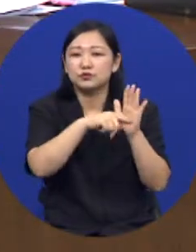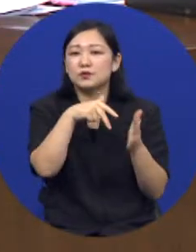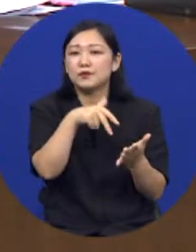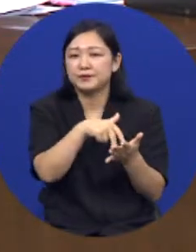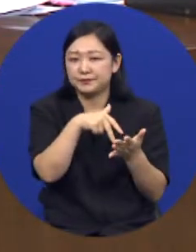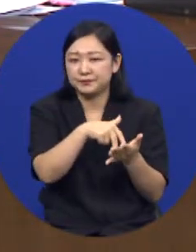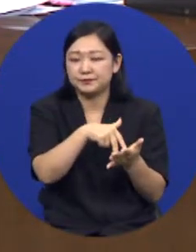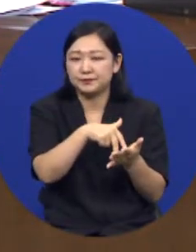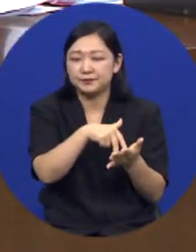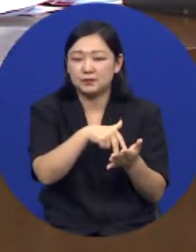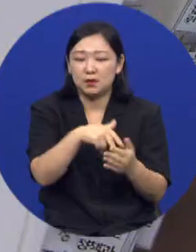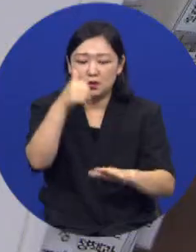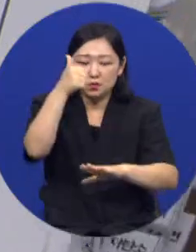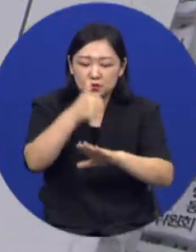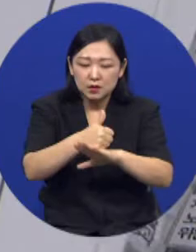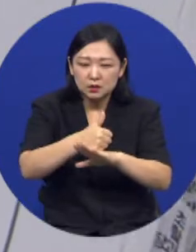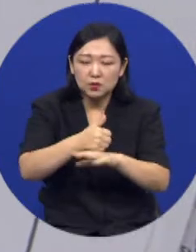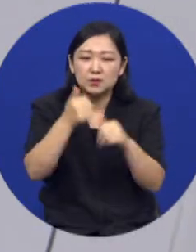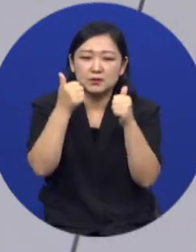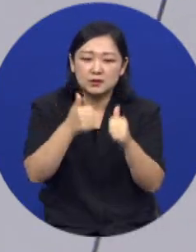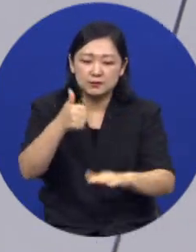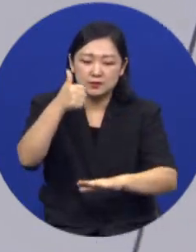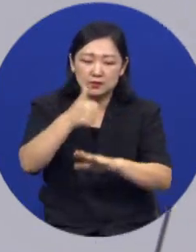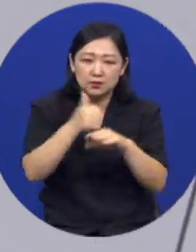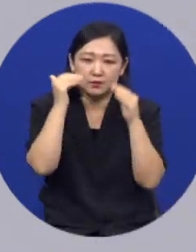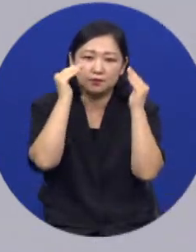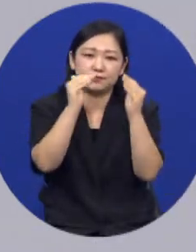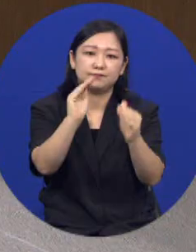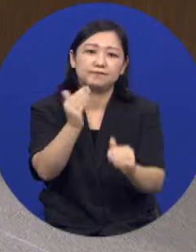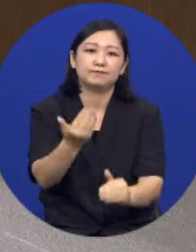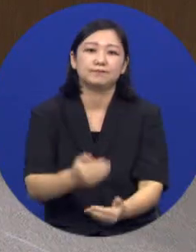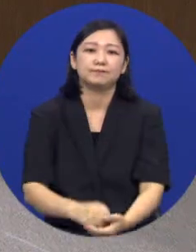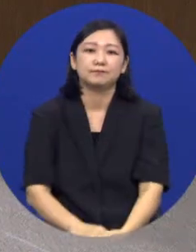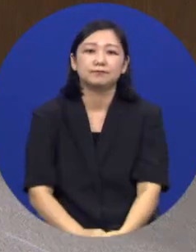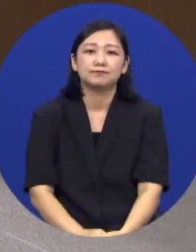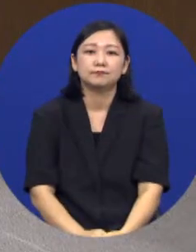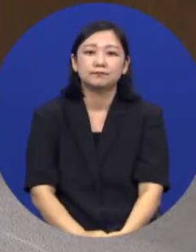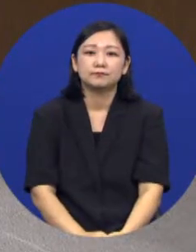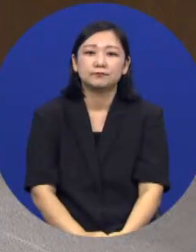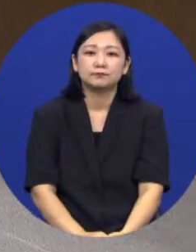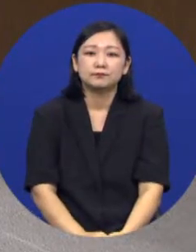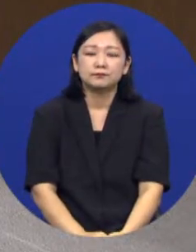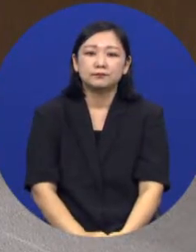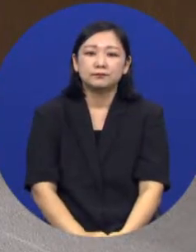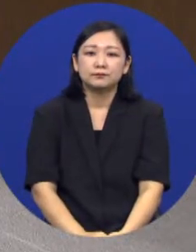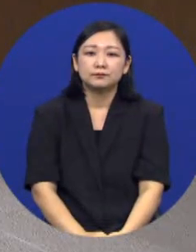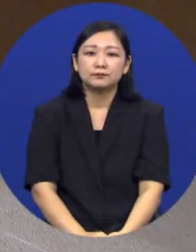보이고 있어 최종 예산 심의 결과가 주목됩니다. MBC 뉴스 권혁태입니다.